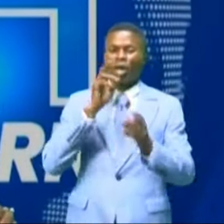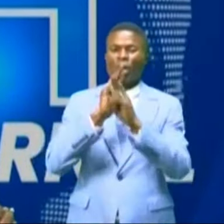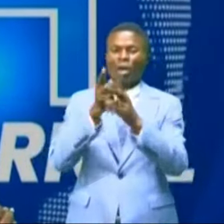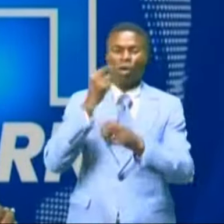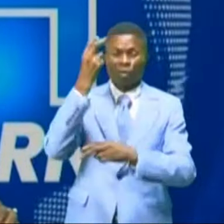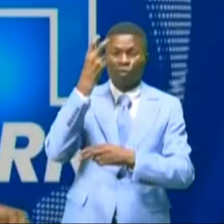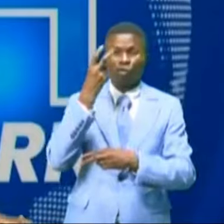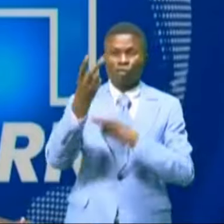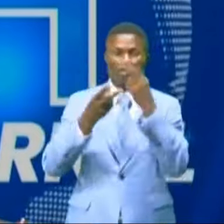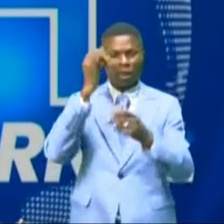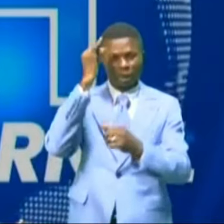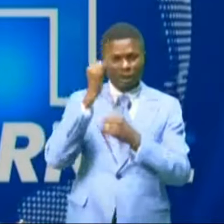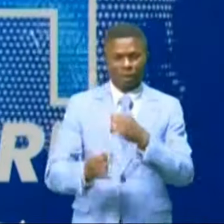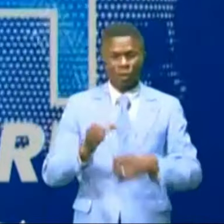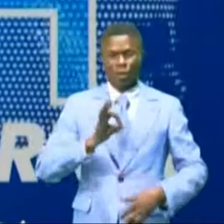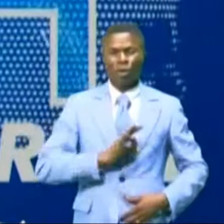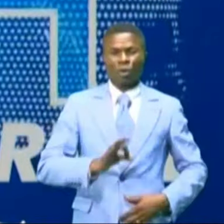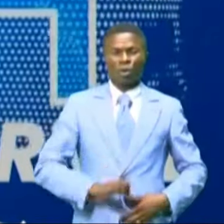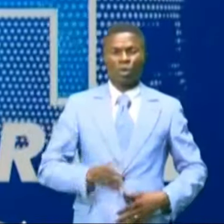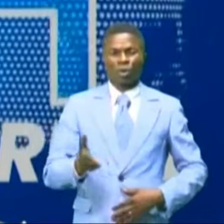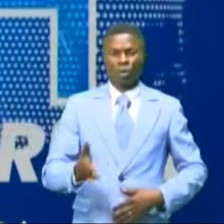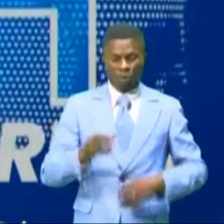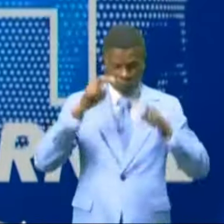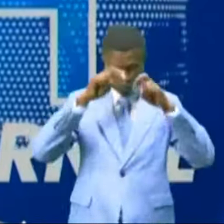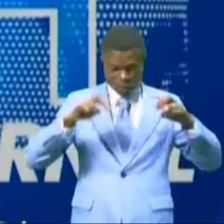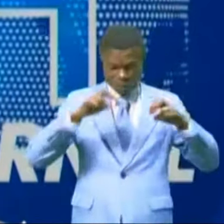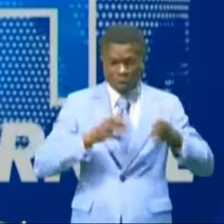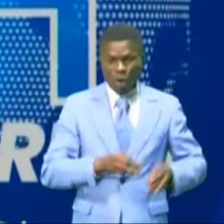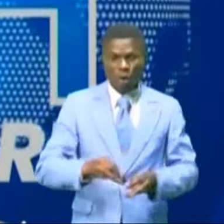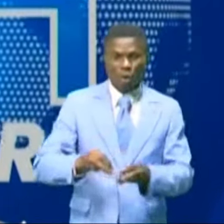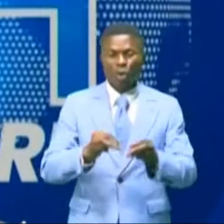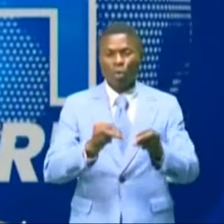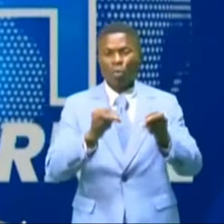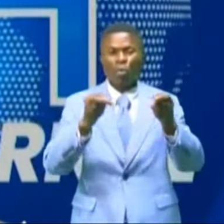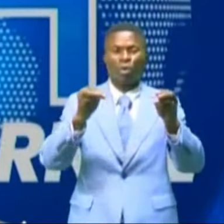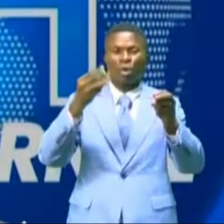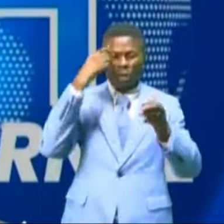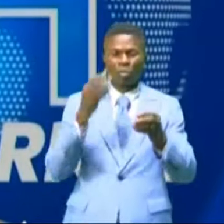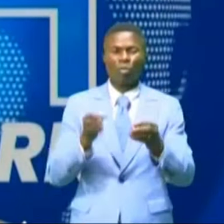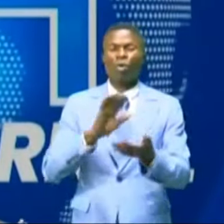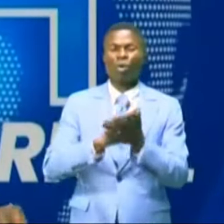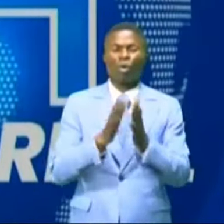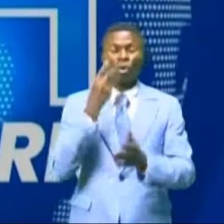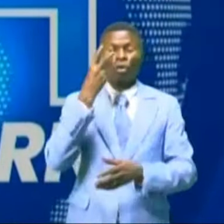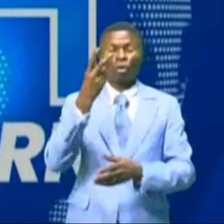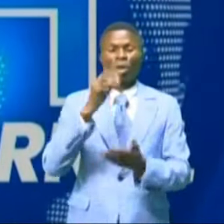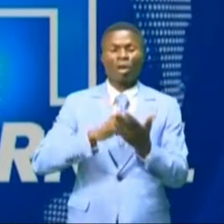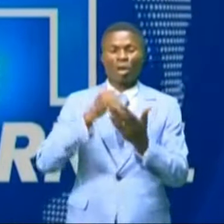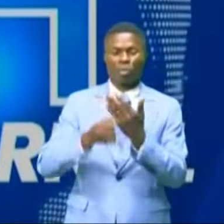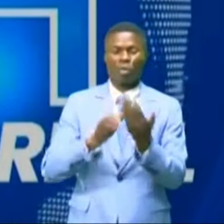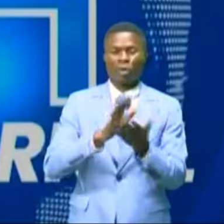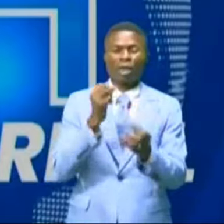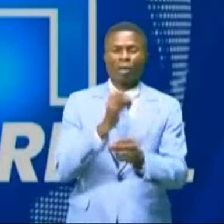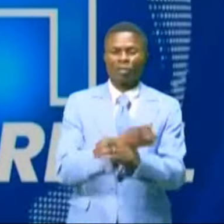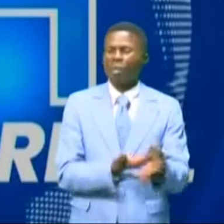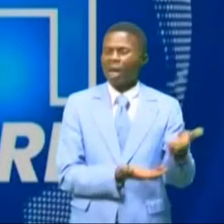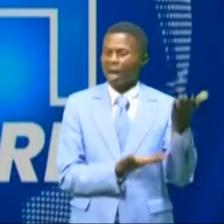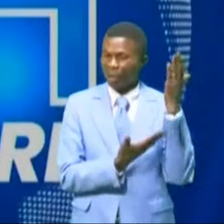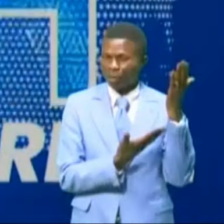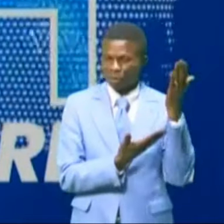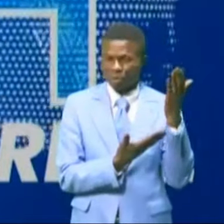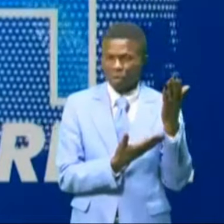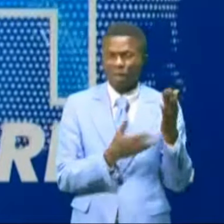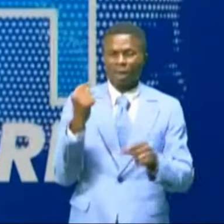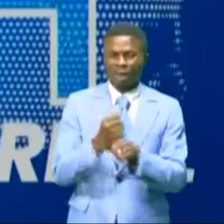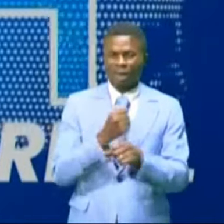du président de la République au Qatar, à la recherche des voies et moyens pour concrétiser ce vaste projet intégrateur. Une séance